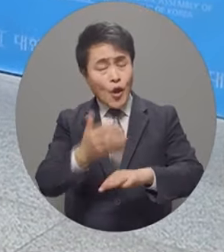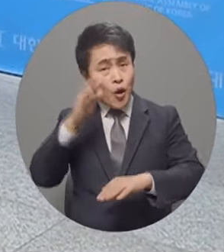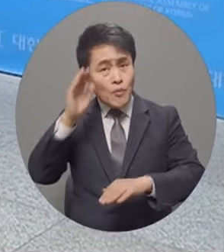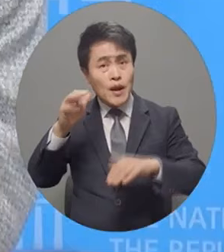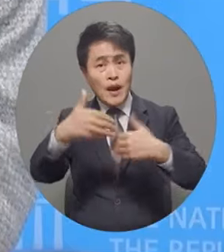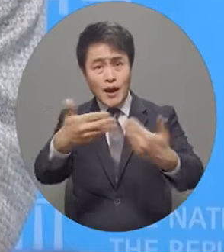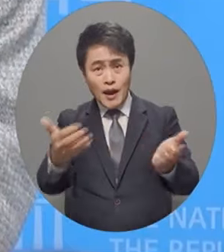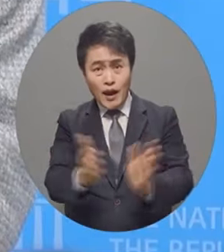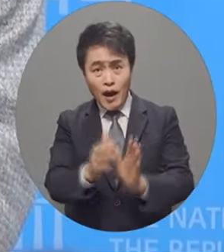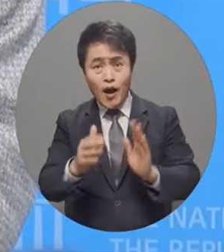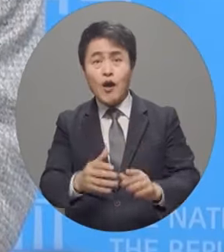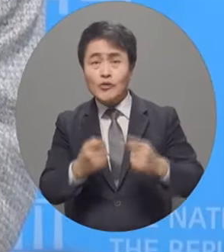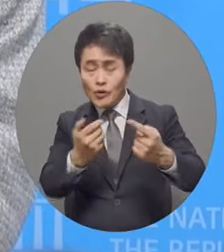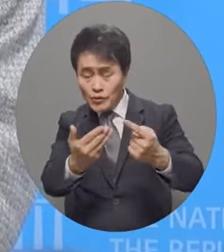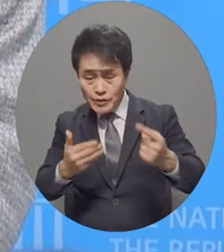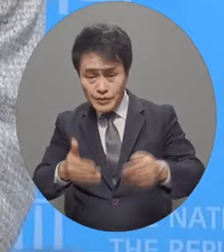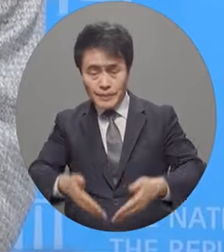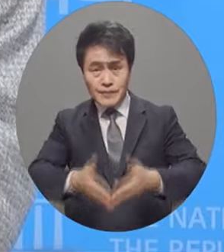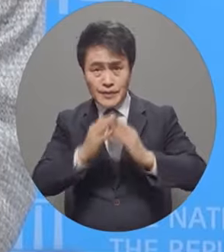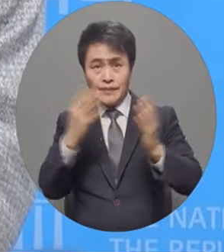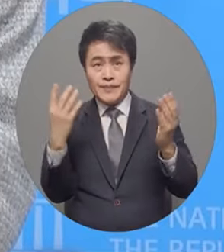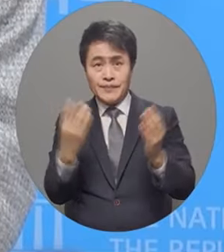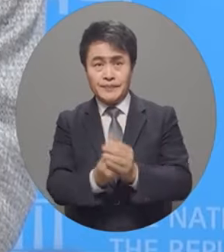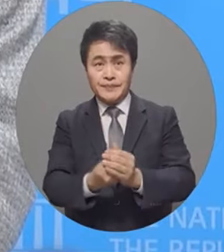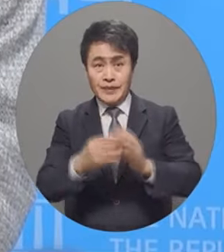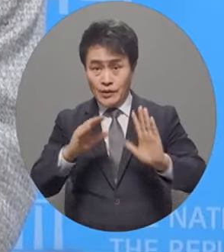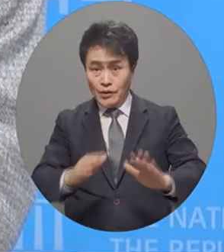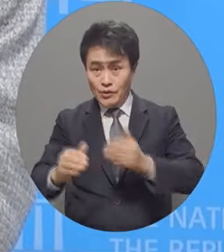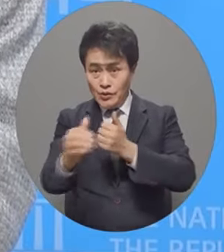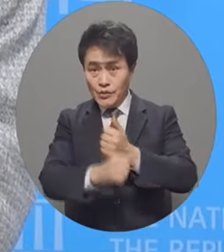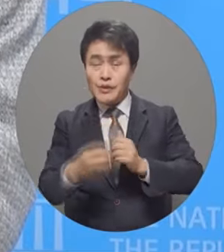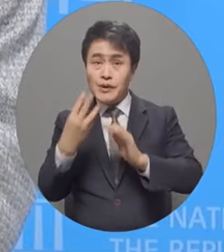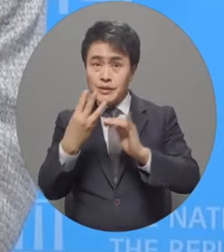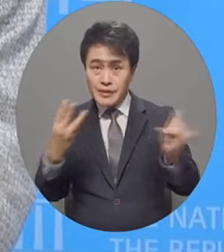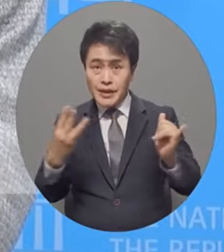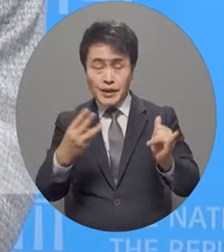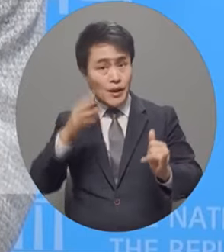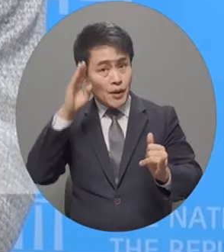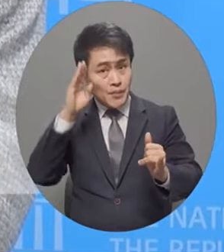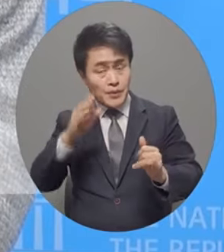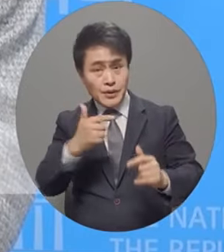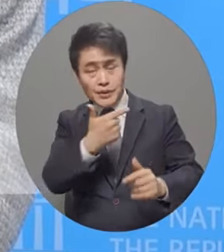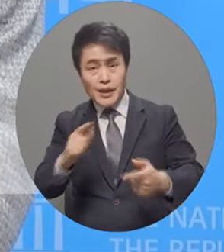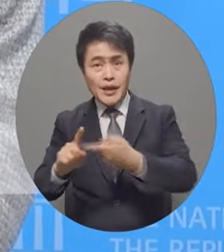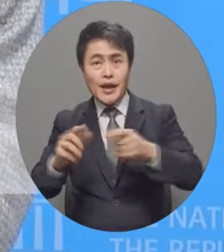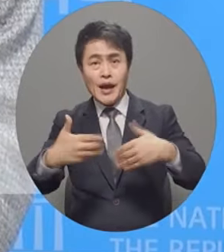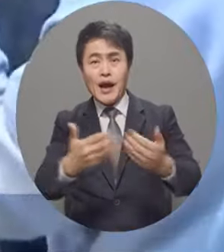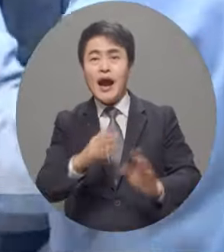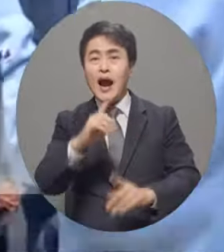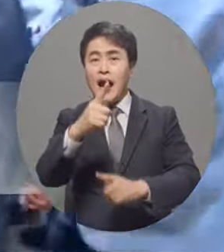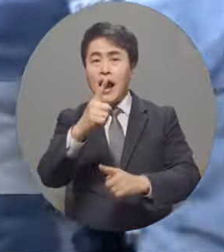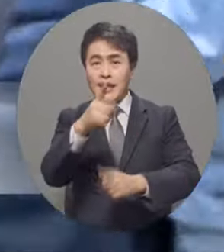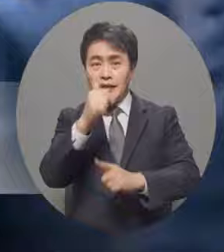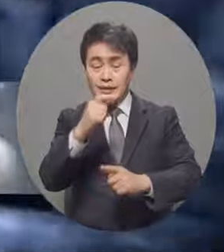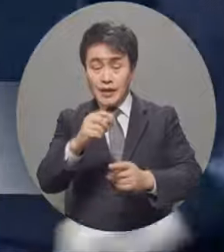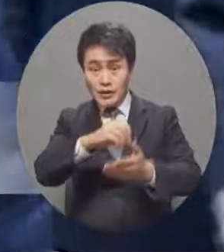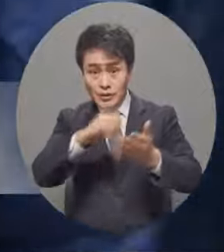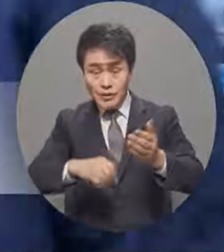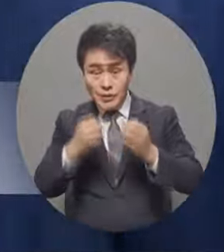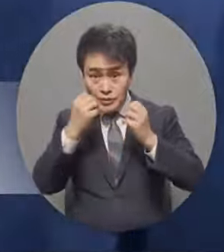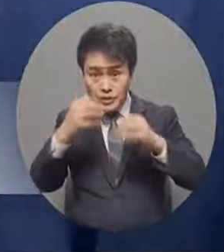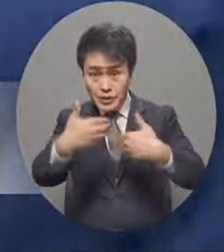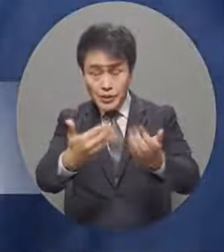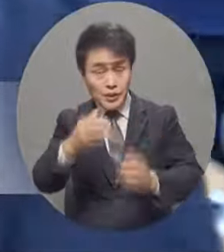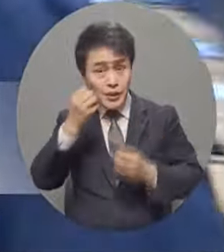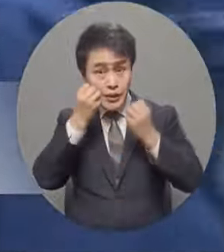4일 창당을 마치겠다고 밝혔습니다. 현역 의원 3명이 있는 미래대연합과 이낙연 신당 인지도가 있는 새로운